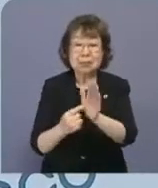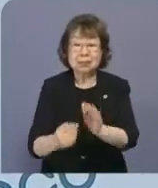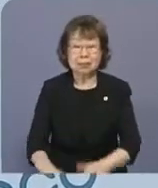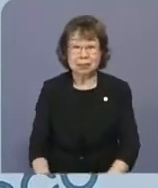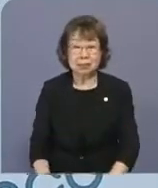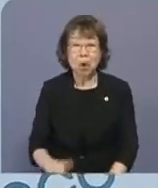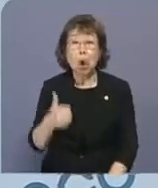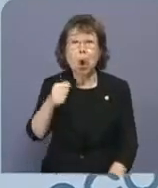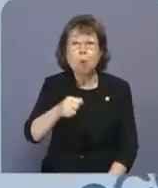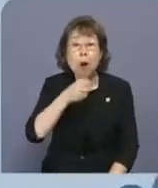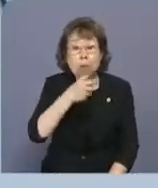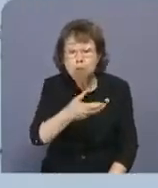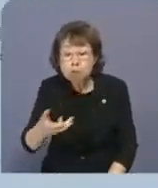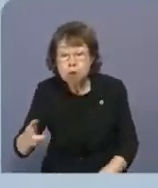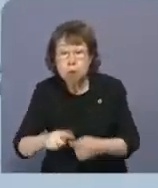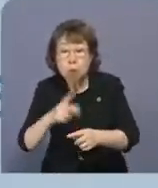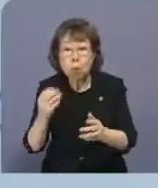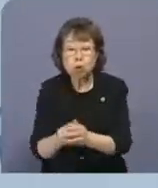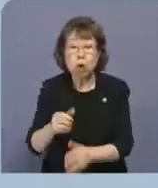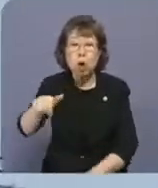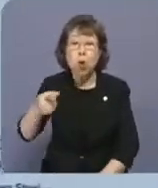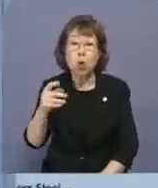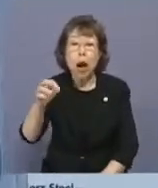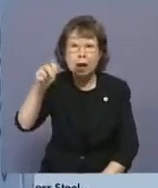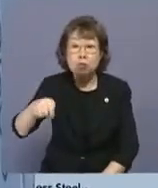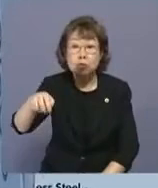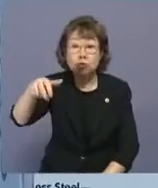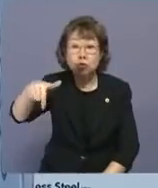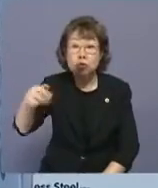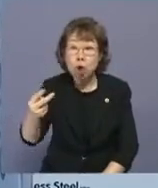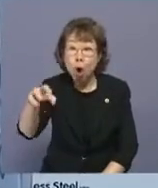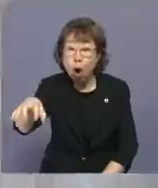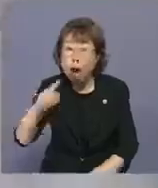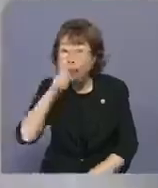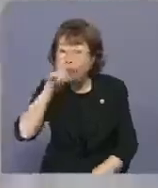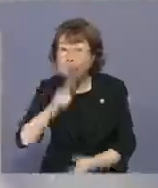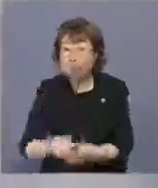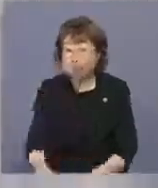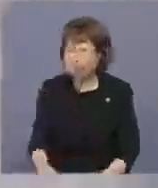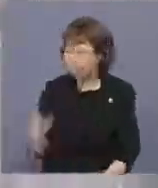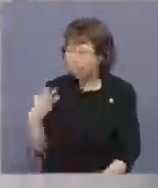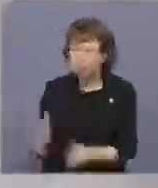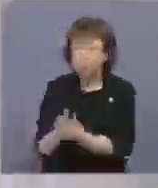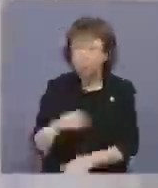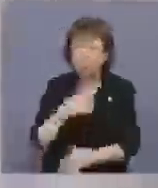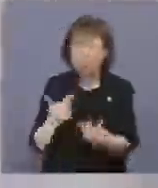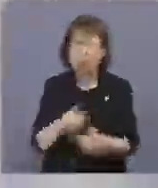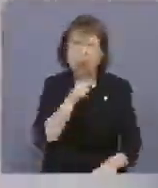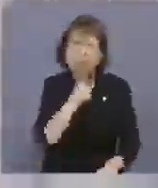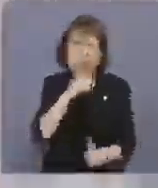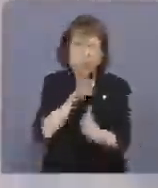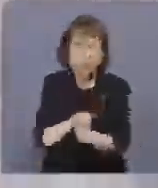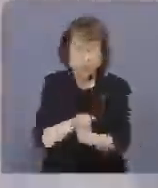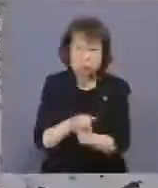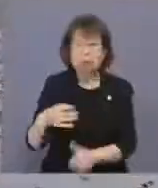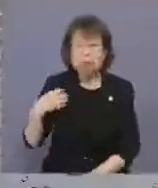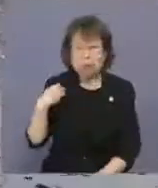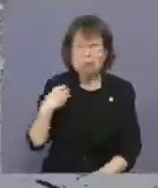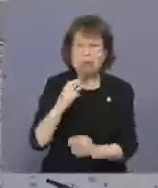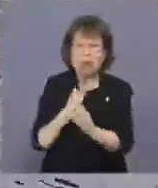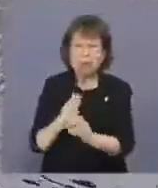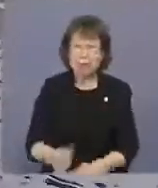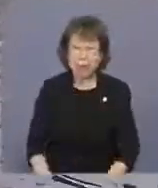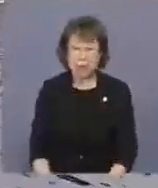기존에 5만 톤 해수도수 시설이 광무교에 설치돼 있어서 지난 2017년까지는 시설 운영을 부산 진구에서 도맡아 왔기 때문인데요.